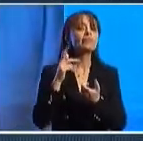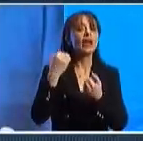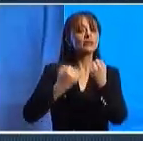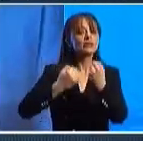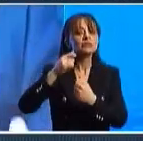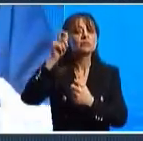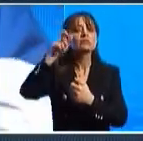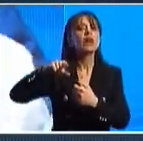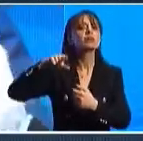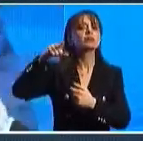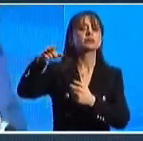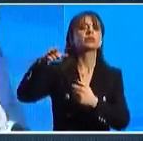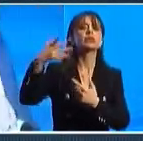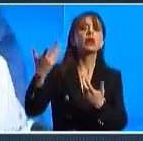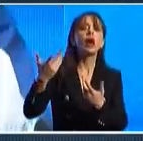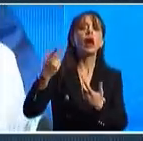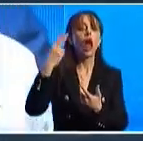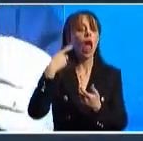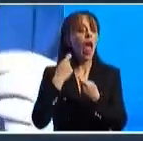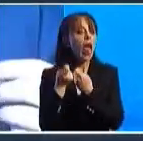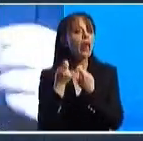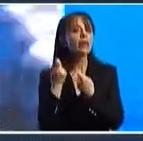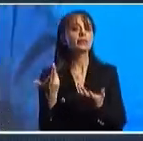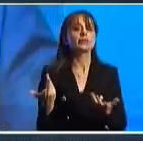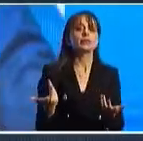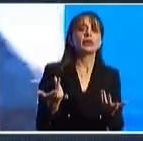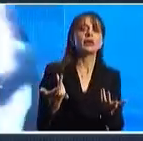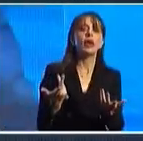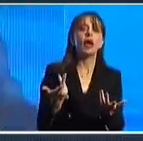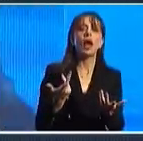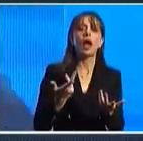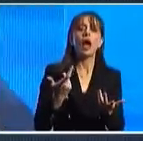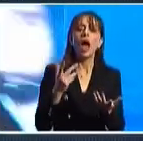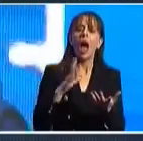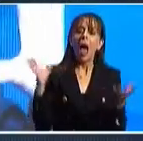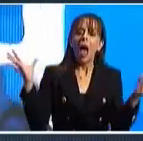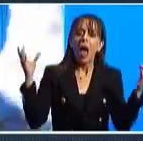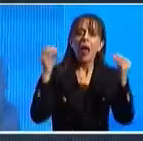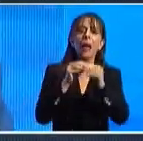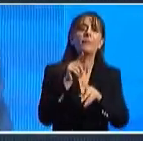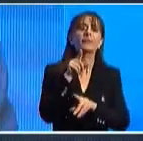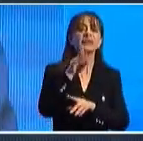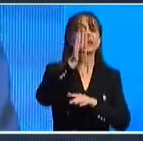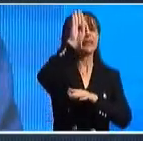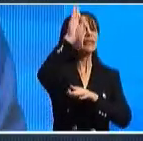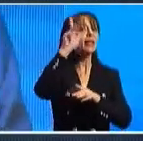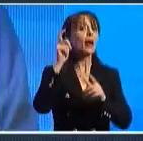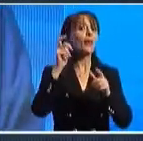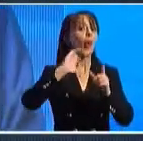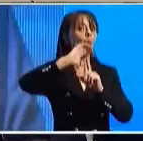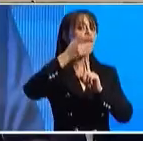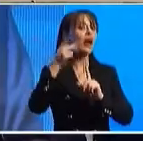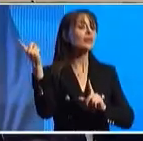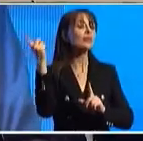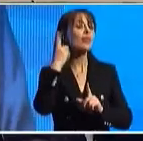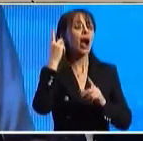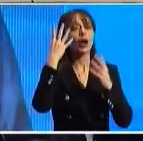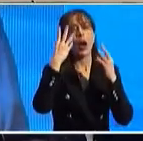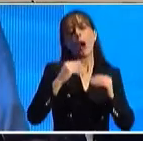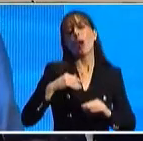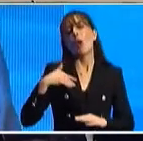duruşuyla tavrıyla her alanda İstanbul taksisini bir marka haline getirecek